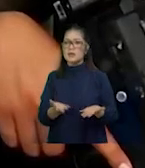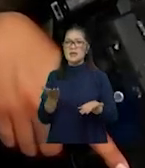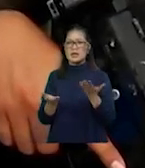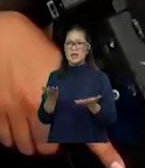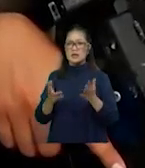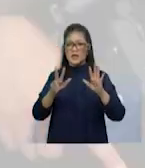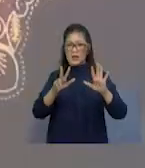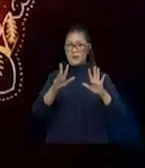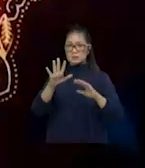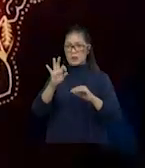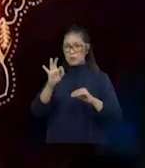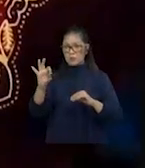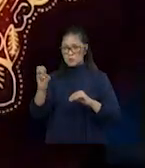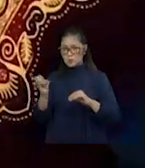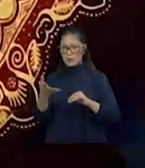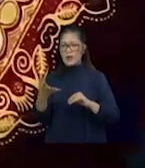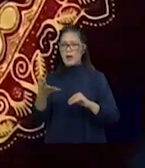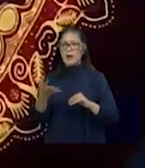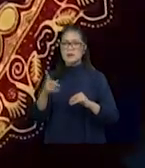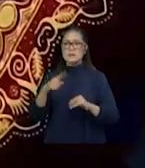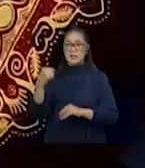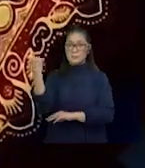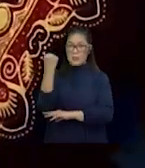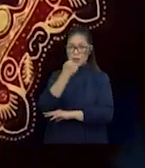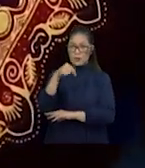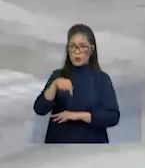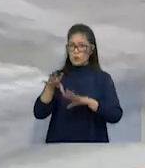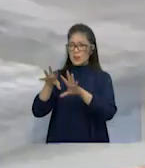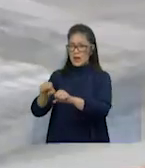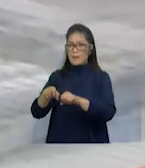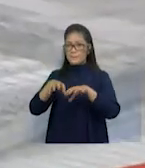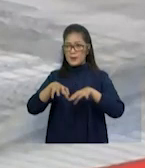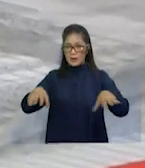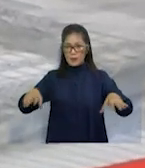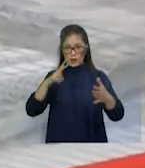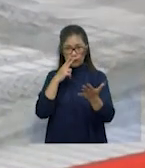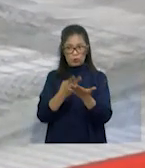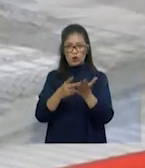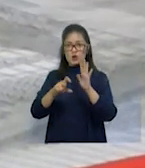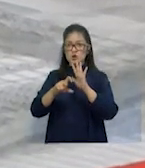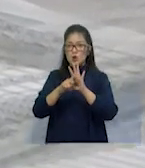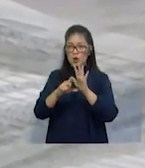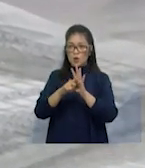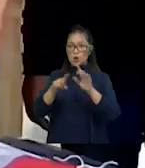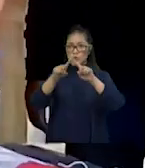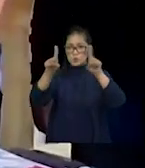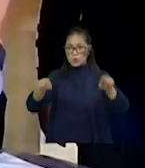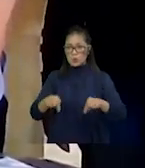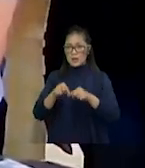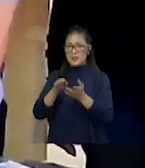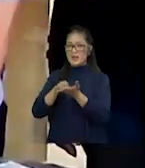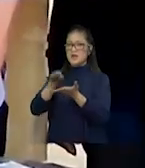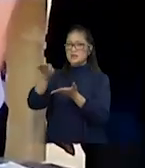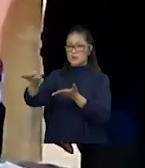860 juta rupiah. Dari tangan pelaku, petugas mengamankan sejumlah barang bukti, mulai dari lembaran transfer puluhan korban, kontrak kerja